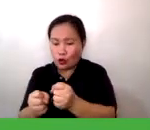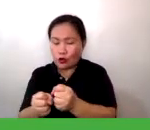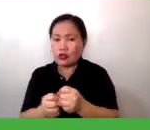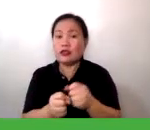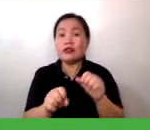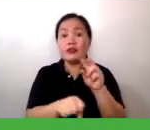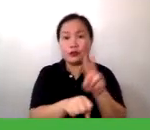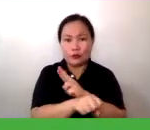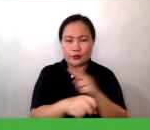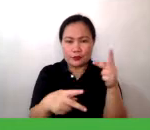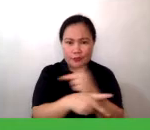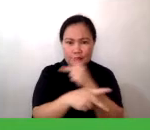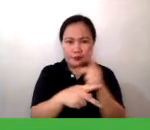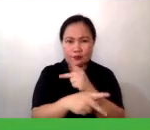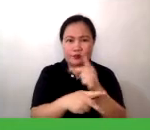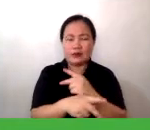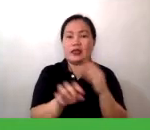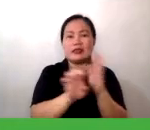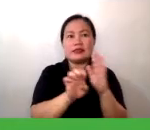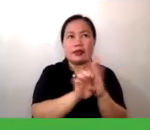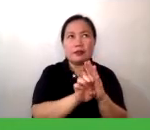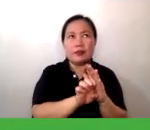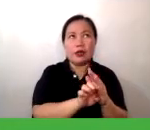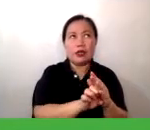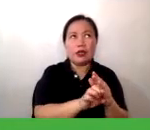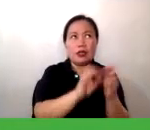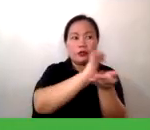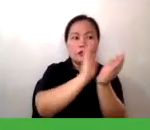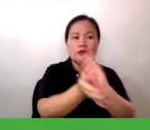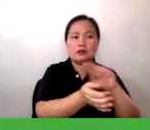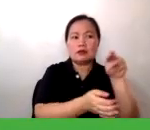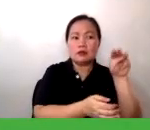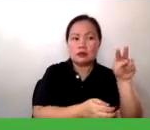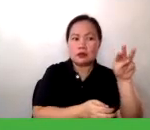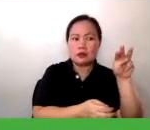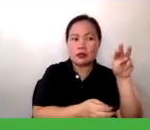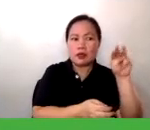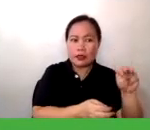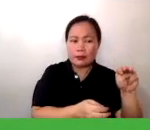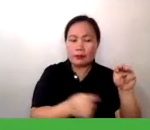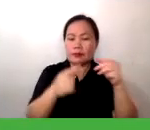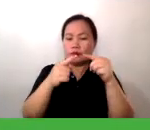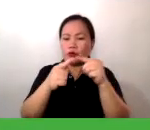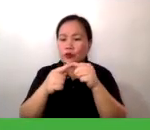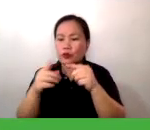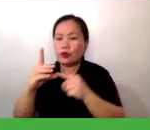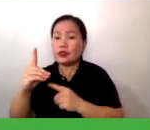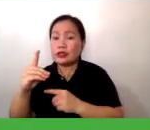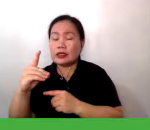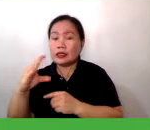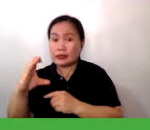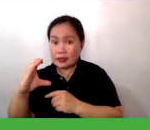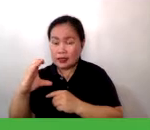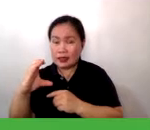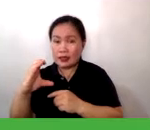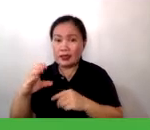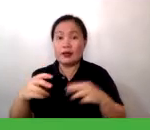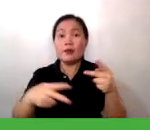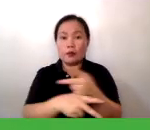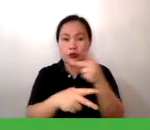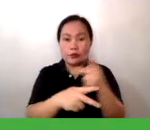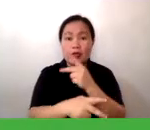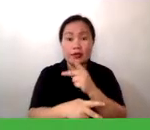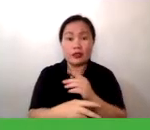actually multiplying. Okay? So, halimbawa, kinonvert mo si meter into decimeter. So, ita-times mo siya sa 10. Bakit 10? Kasi